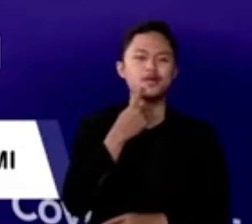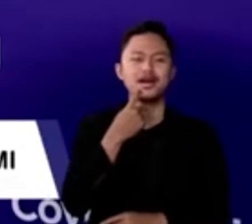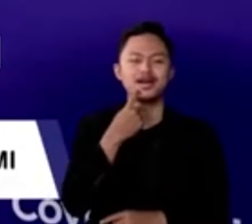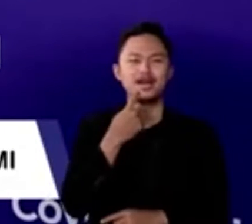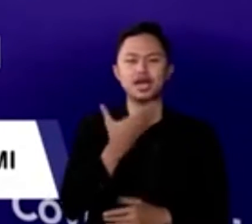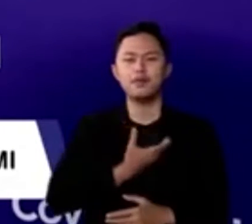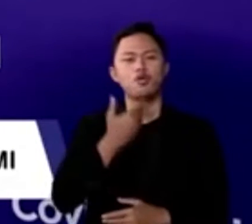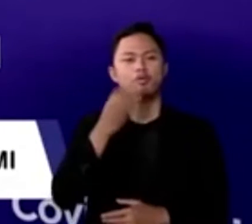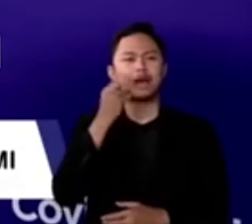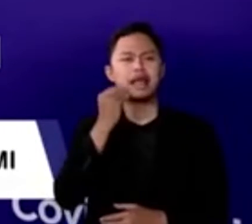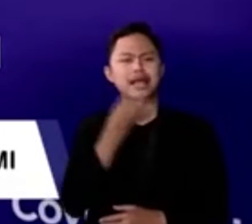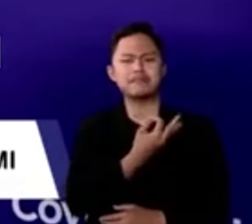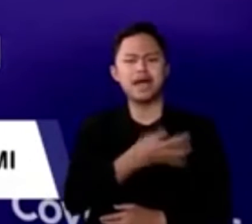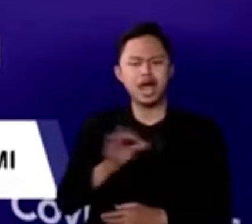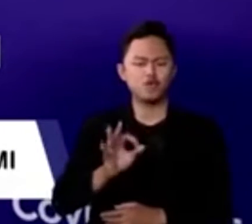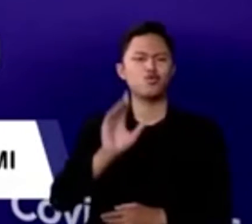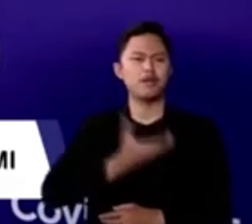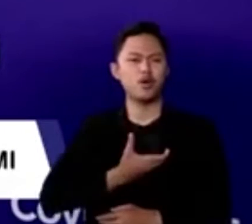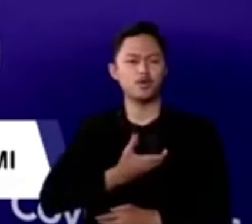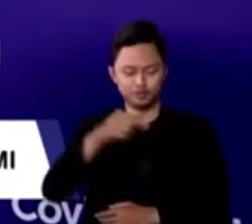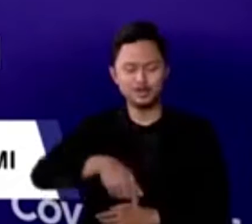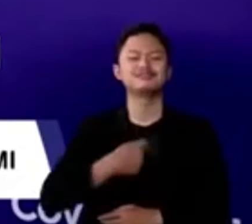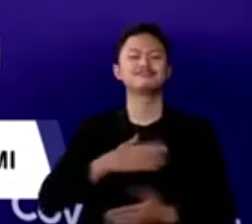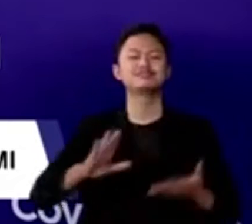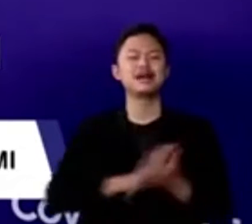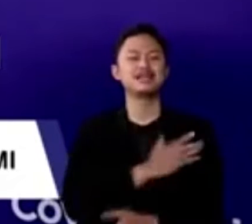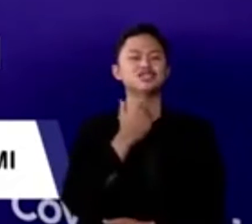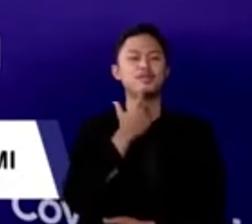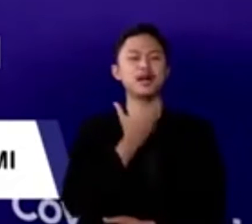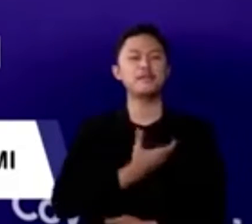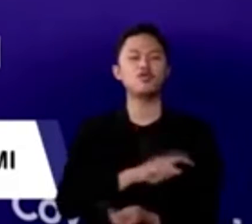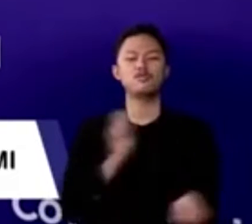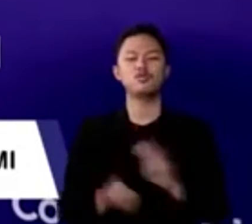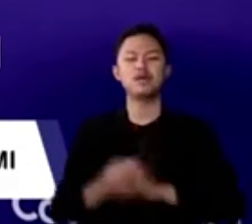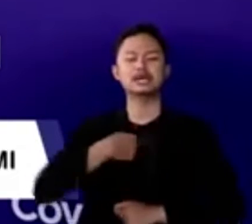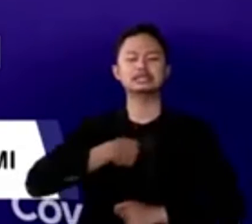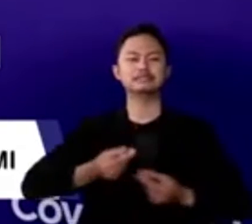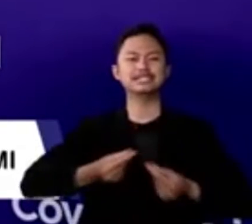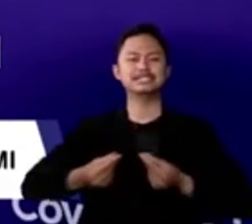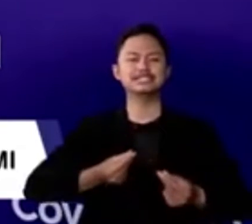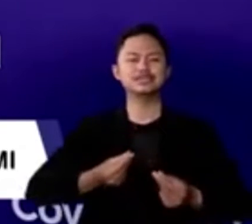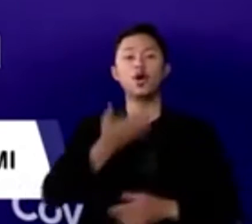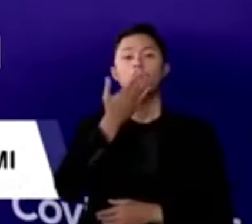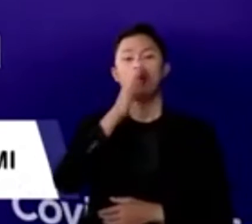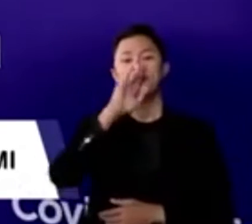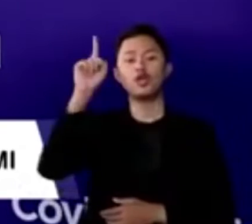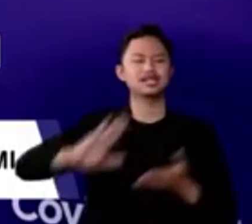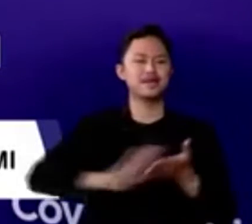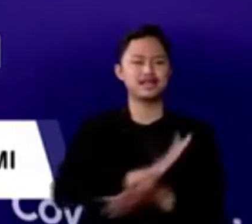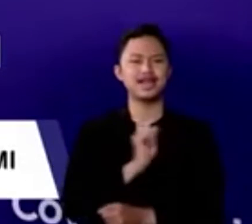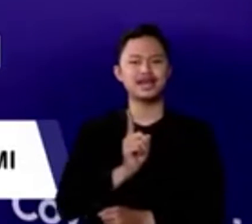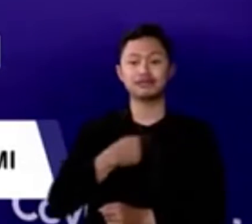ingin punya pengalaman yang lain makanya saya coba begitu ya Saya ingin menjadi entrepreneur dan Alhamdulillah dapat momentumnya